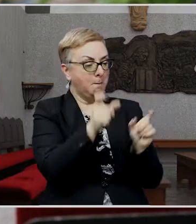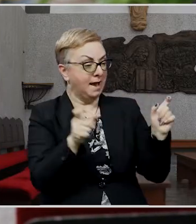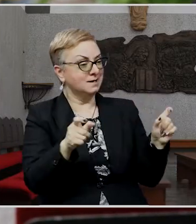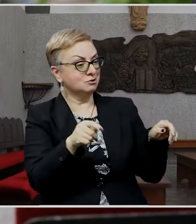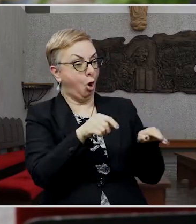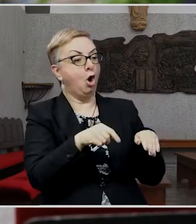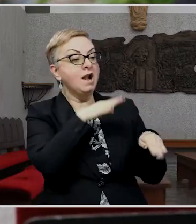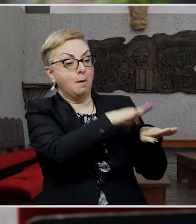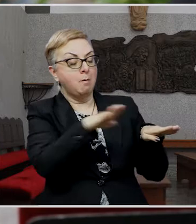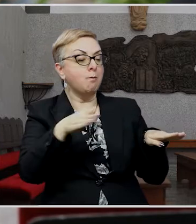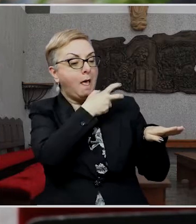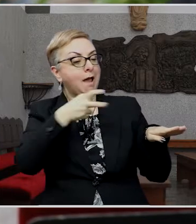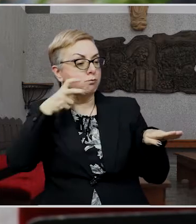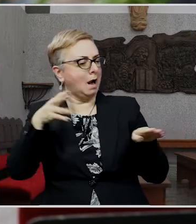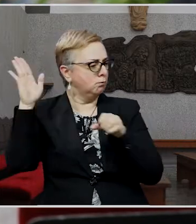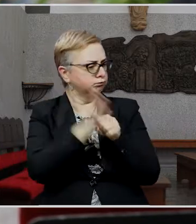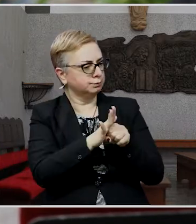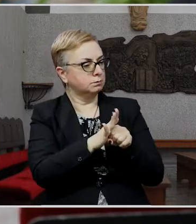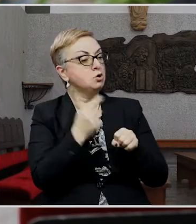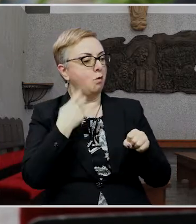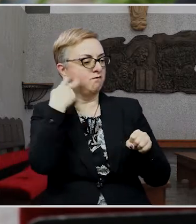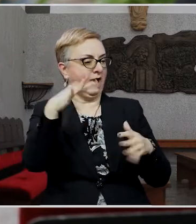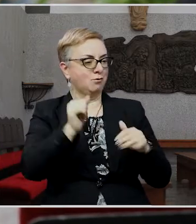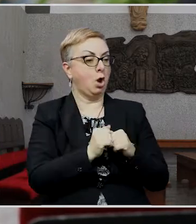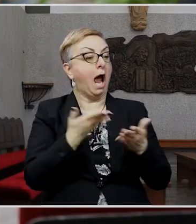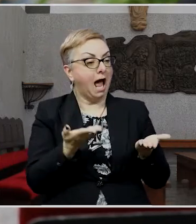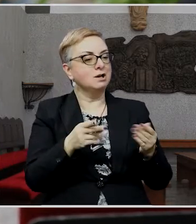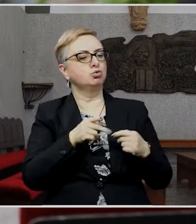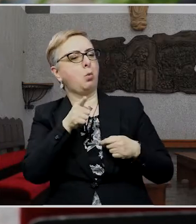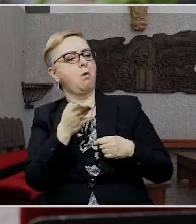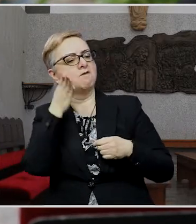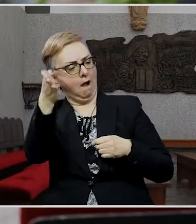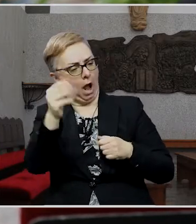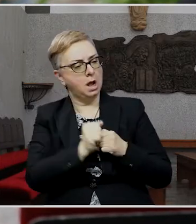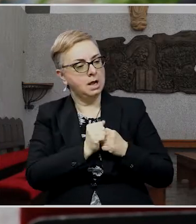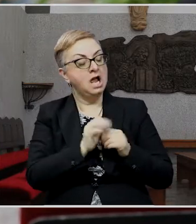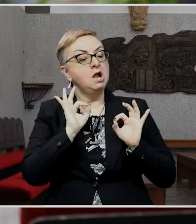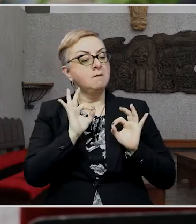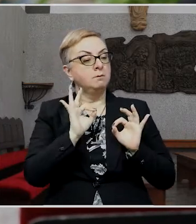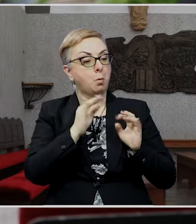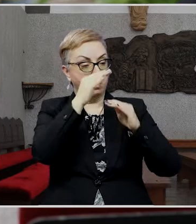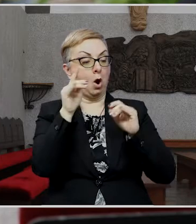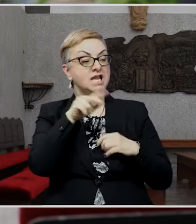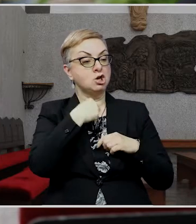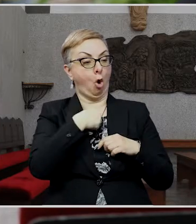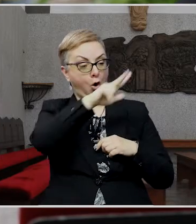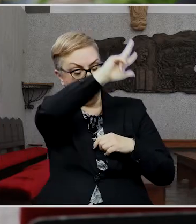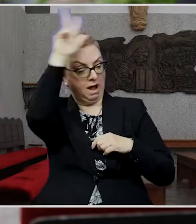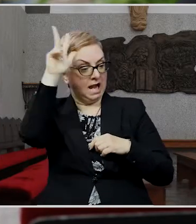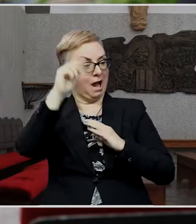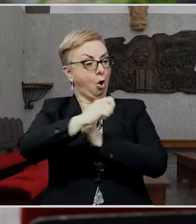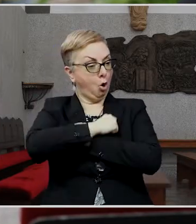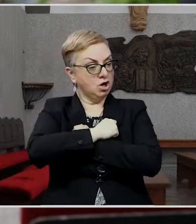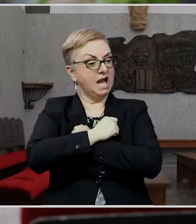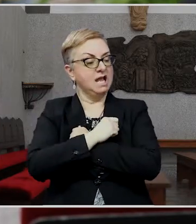opprime e ora va ti invio dal faraone per fare uscire il mio popolo i figli